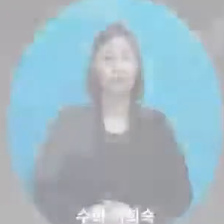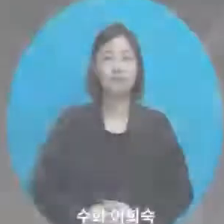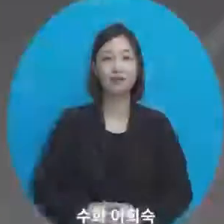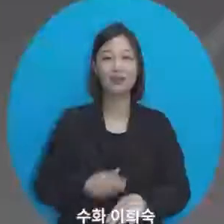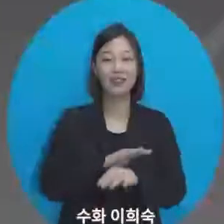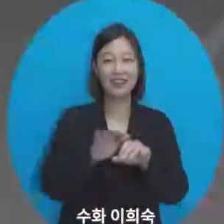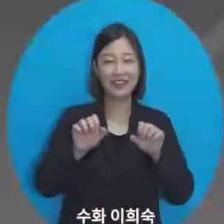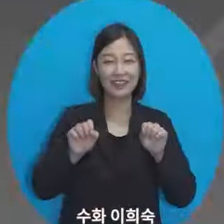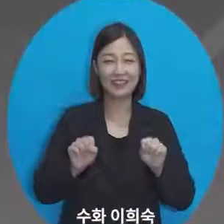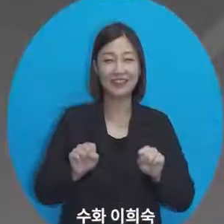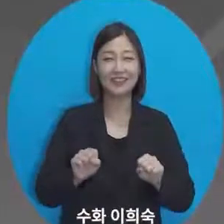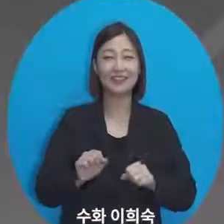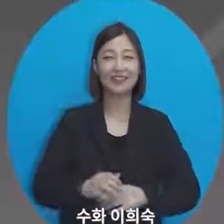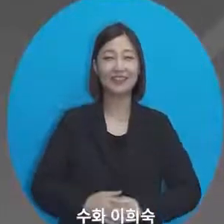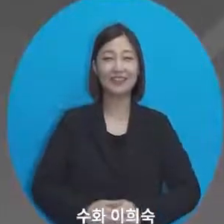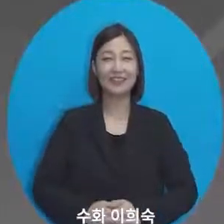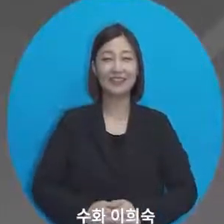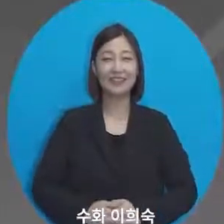안녕하세요.